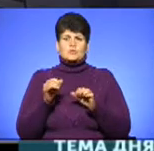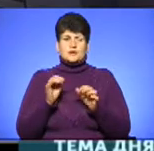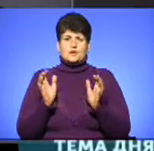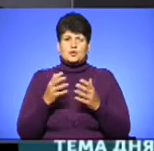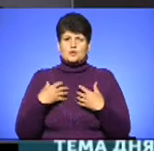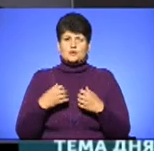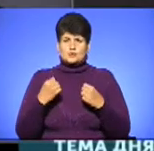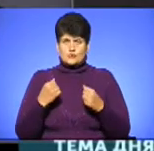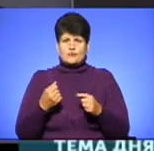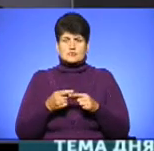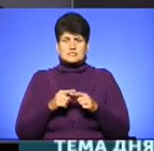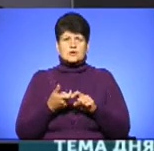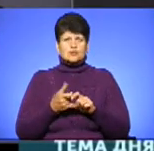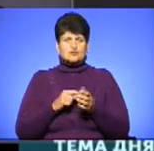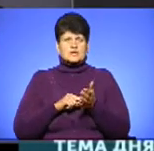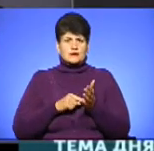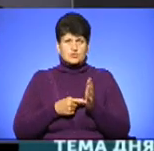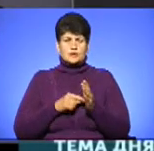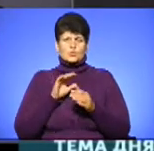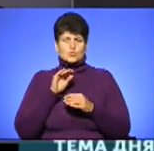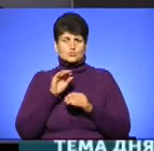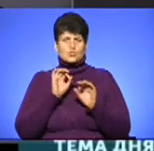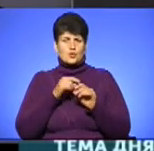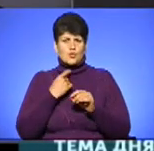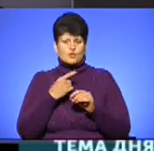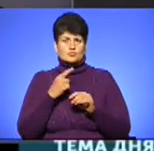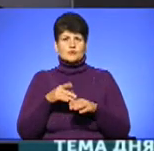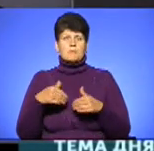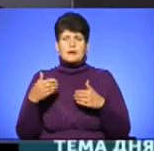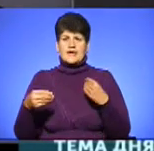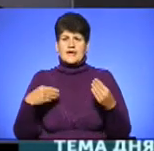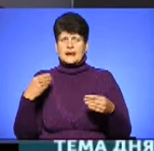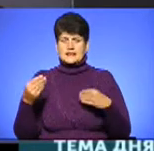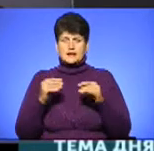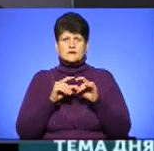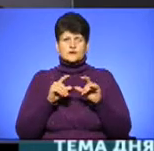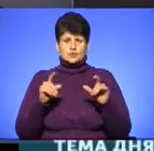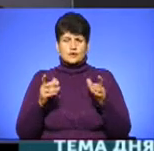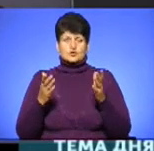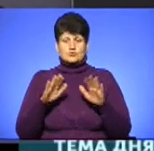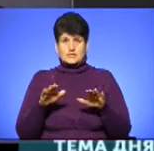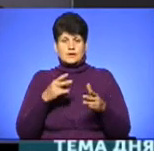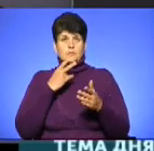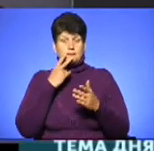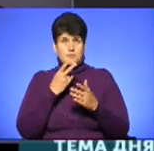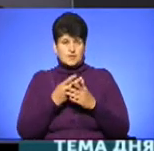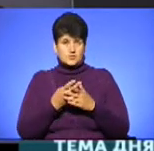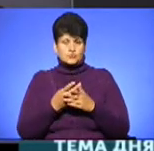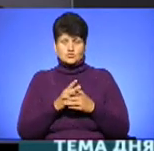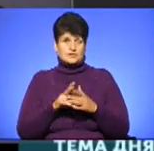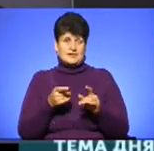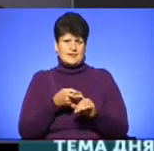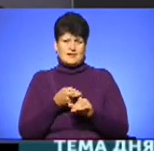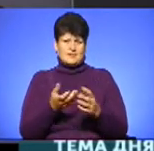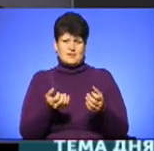здоров'я. Я про це дуже наголошую і так усно говорив їм, щоб передали і в школи, щоб, якщо діти будуть бачити таке, щоб не контактували,